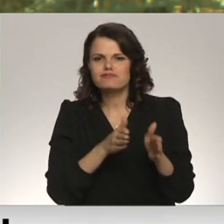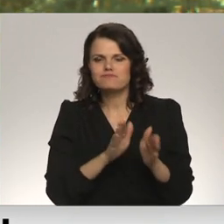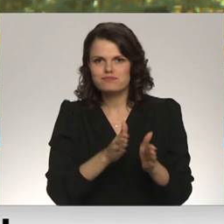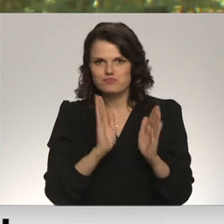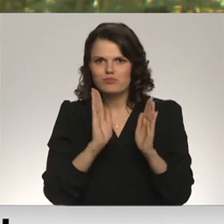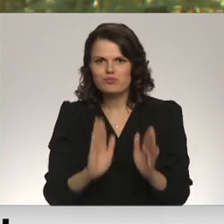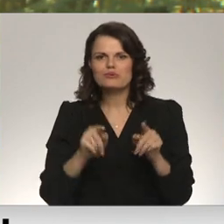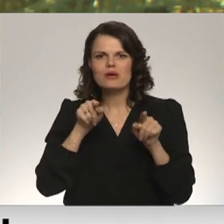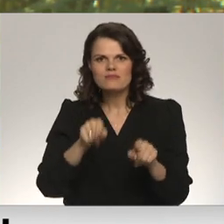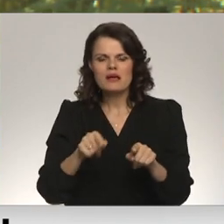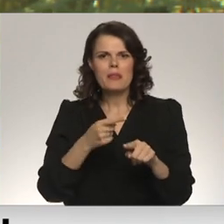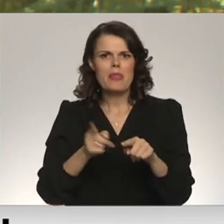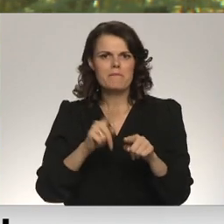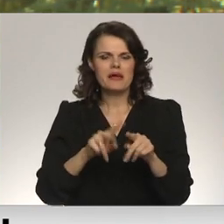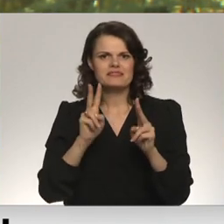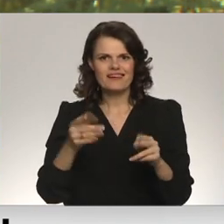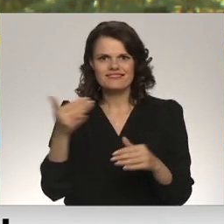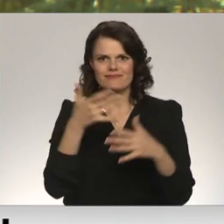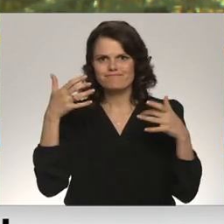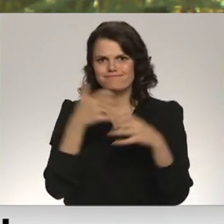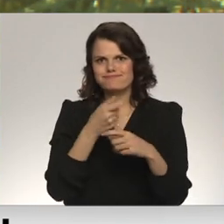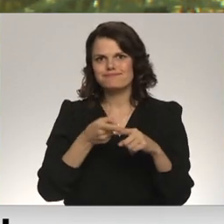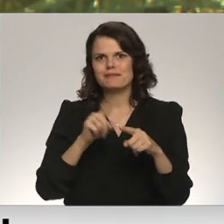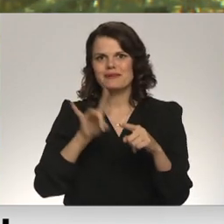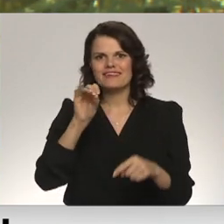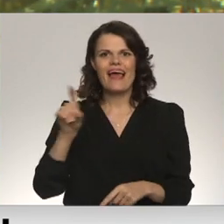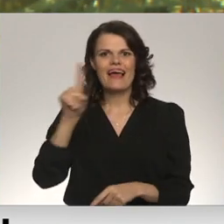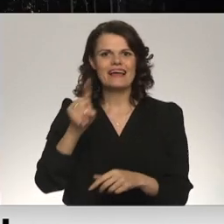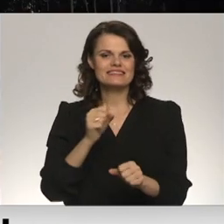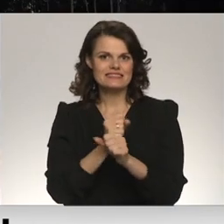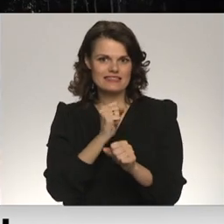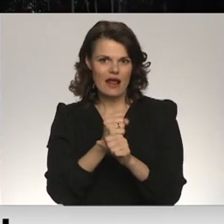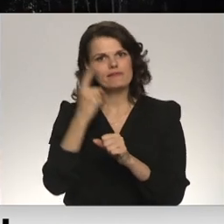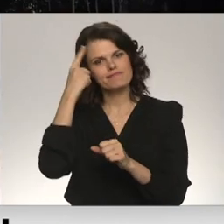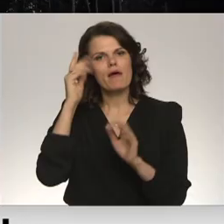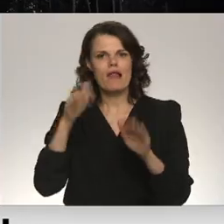rodas hidroelektrostaciju darbības dēļ. Stāsta Judīta Čunga.